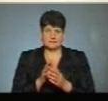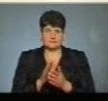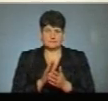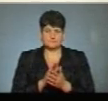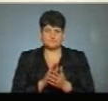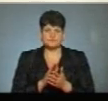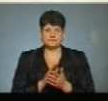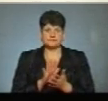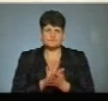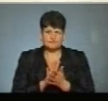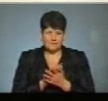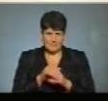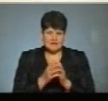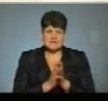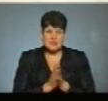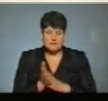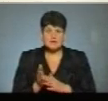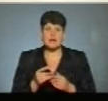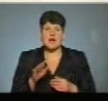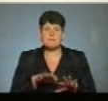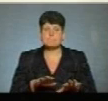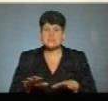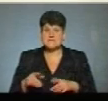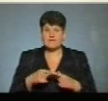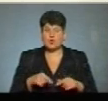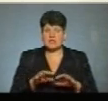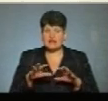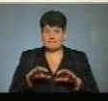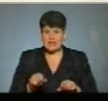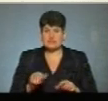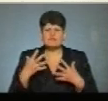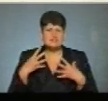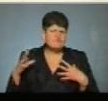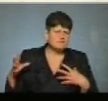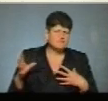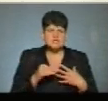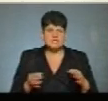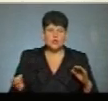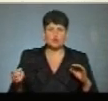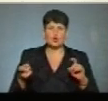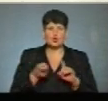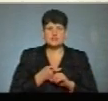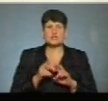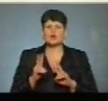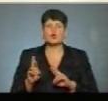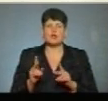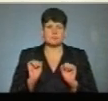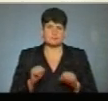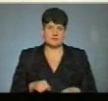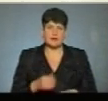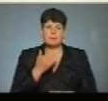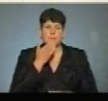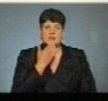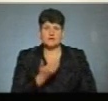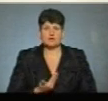і засобів індивідуального захисту, власного виробництва. А місцеві органи влади всі вже долучилися в тій мірі, в якій змогли.